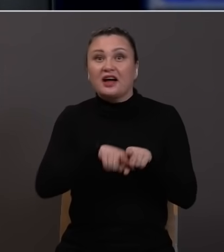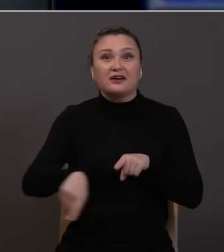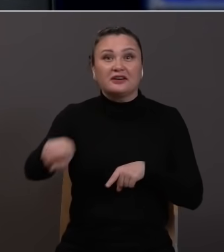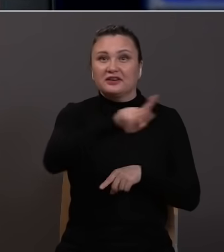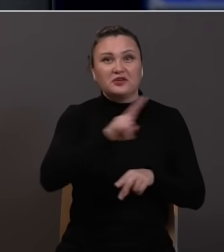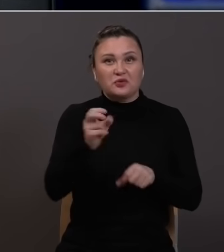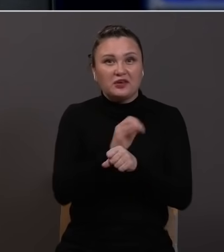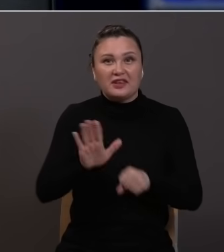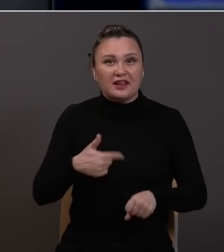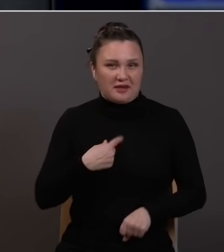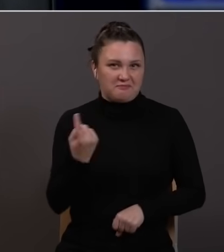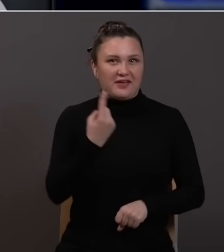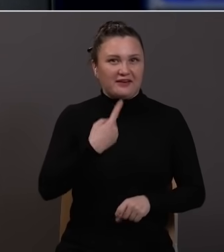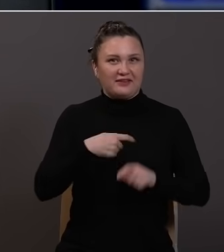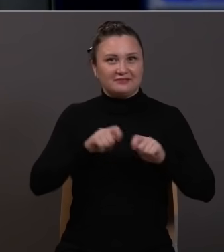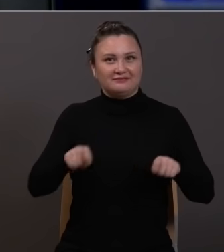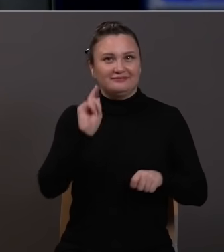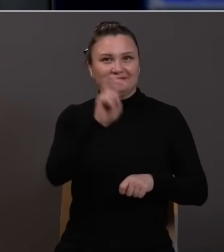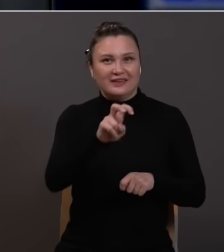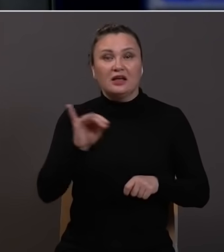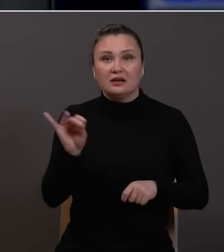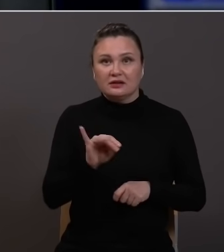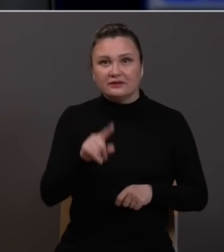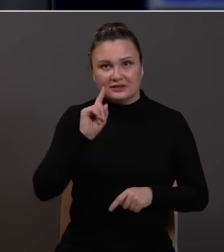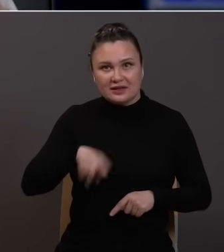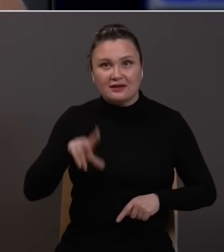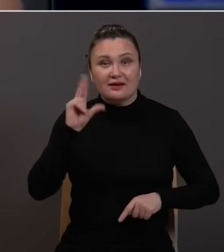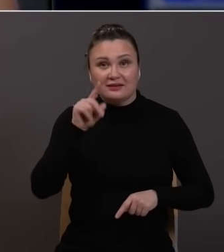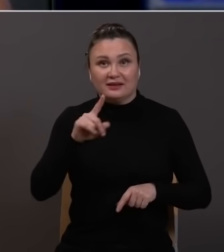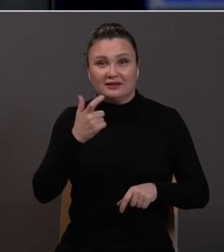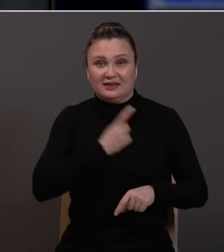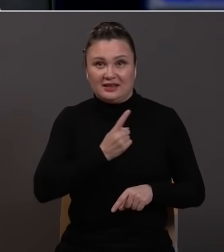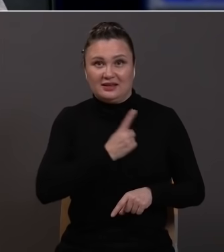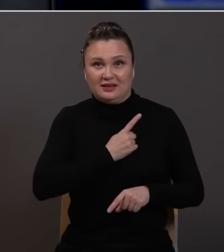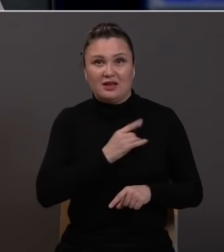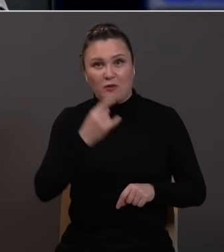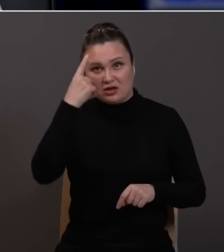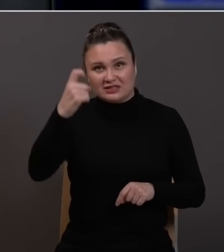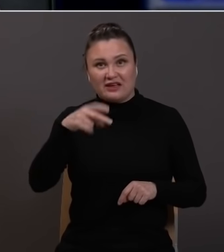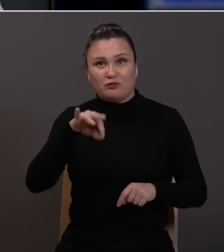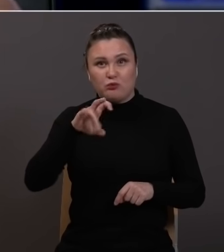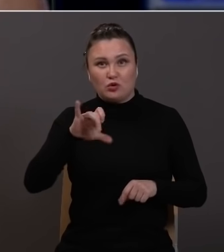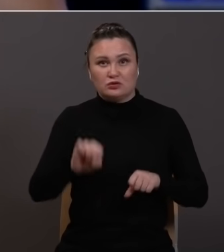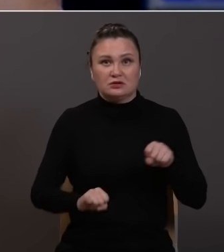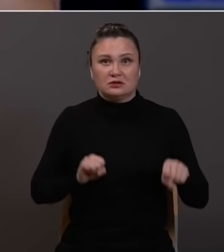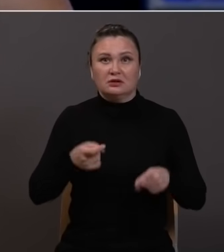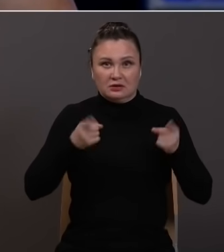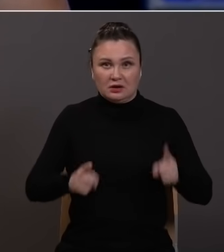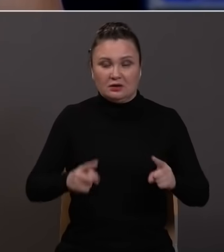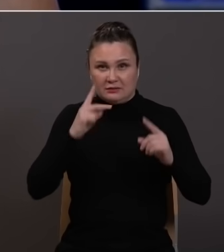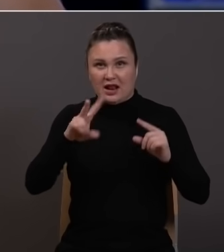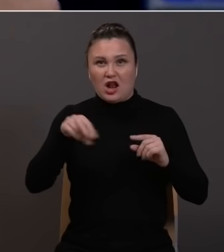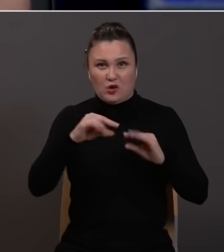Я буду первым человеком, кто-то добрался на фэтбайке. И вот вы знаете, когда ты едешь один по Северному полюсу, то есть вот прям вот по